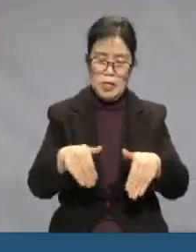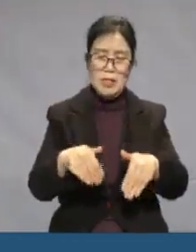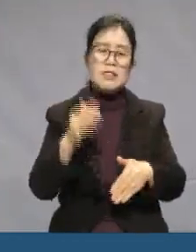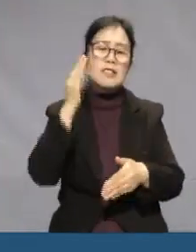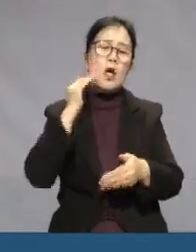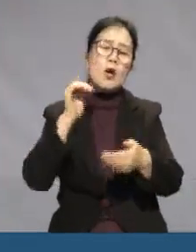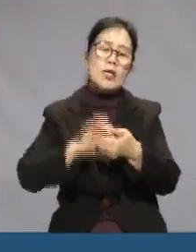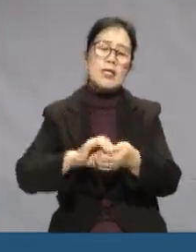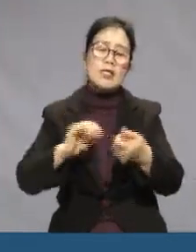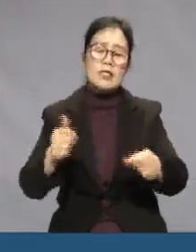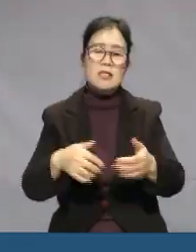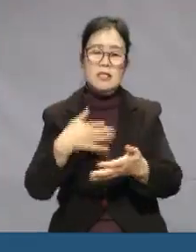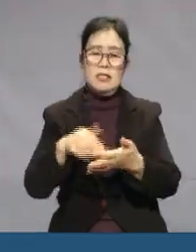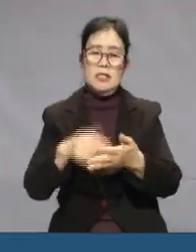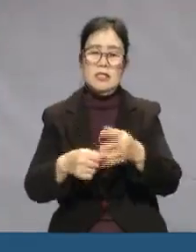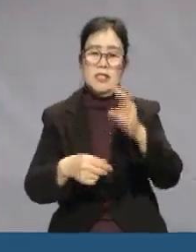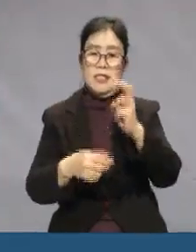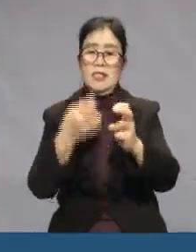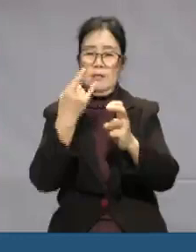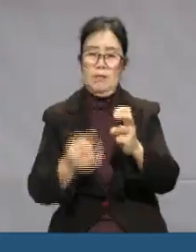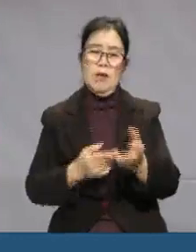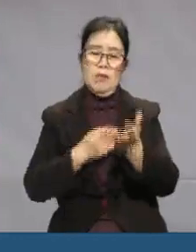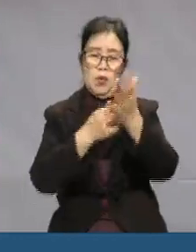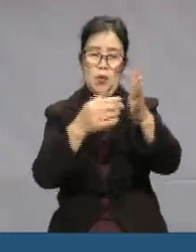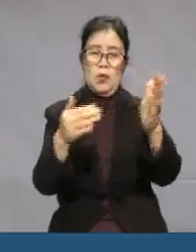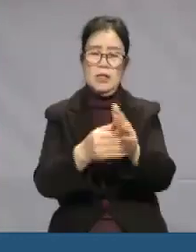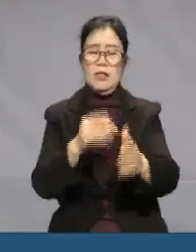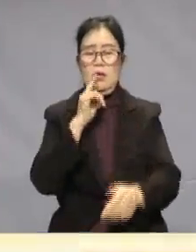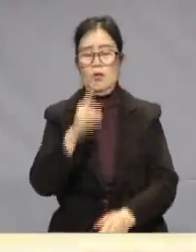청와대에 20회 보고했다고도 확인했습니다.